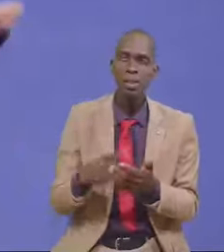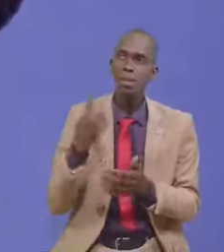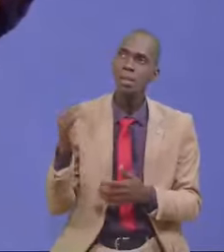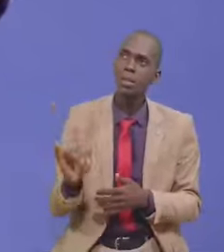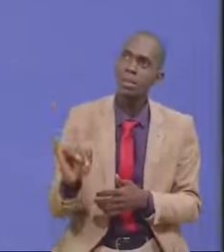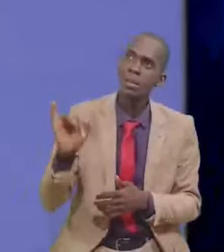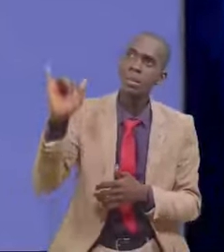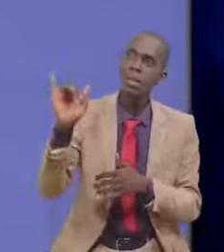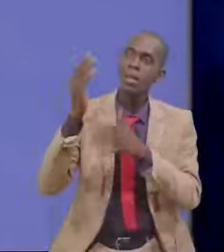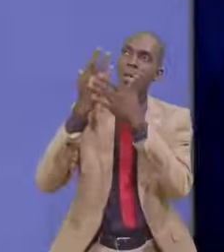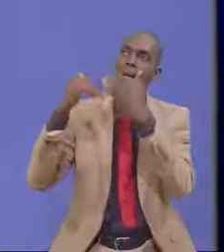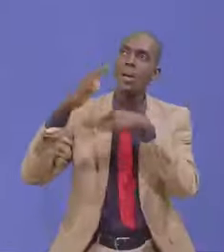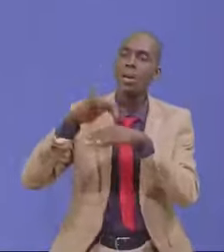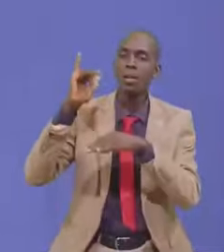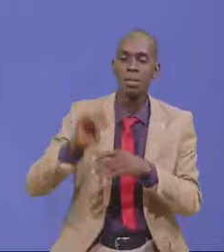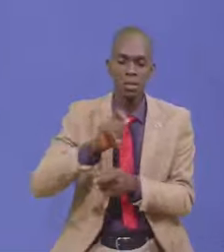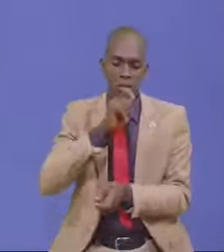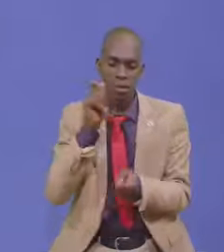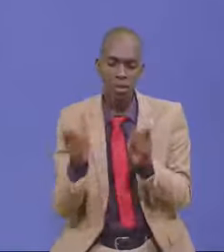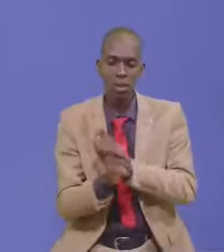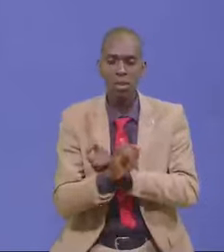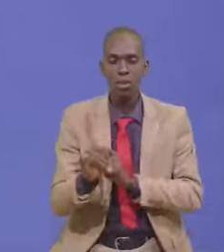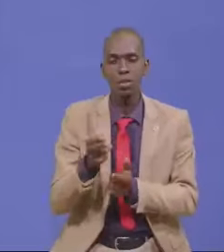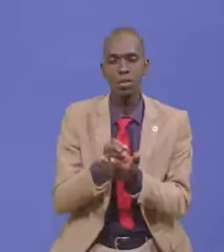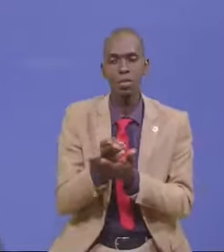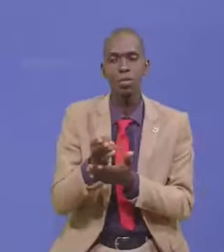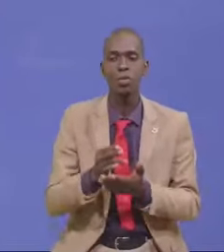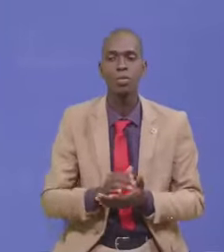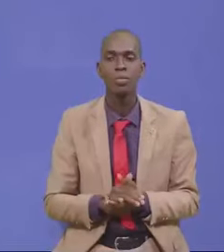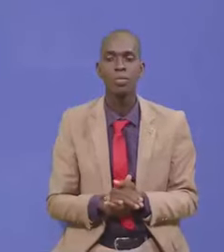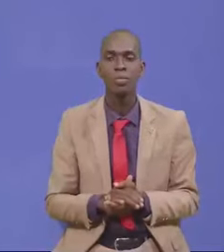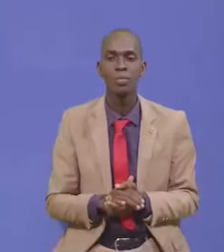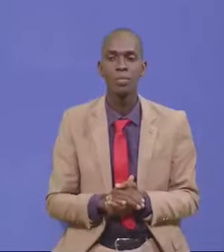Et c'est auprès de lui seul que pourrait avoir cette vérité céleste et transformatrice.